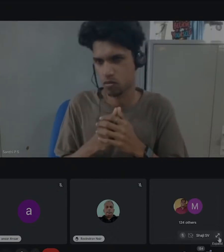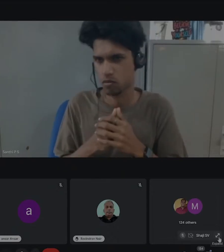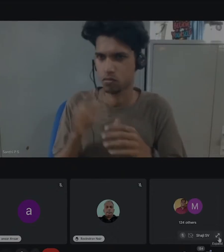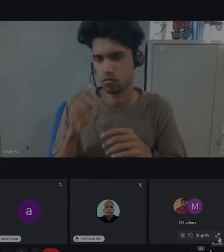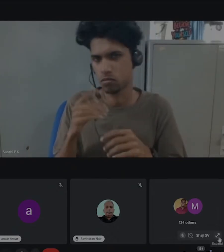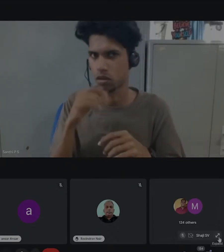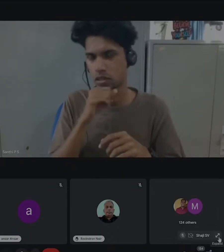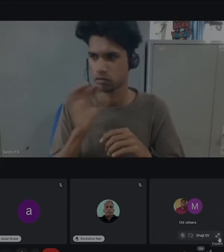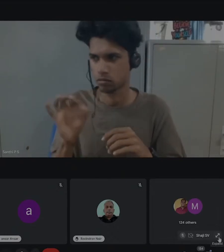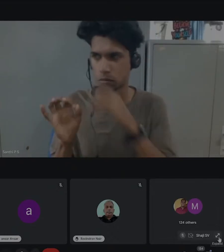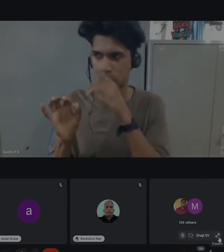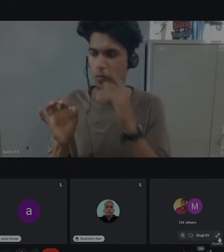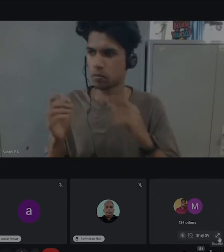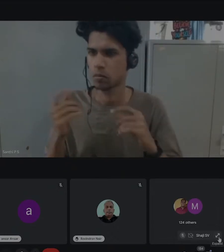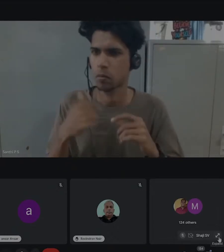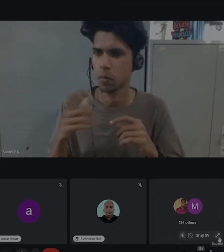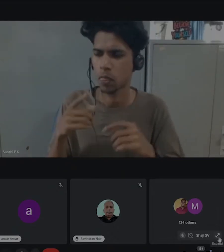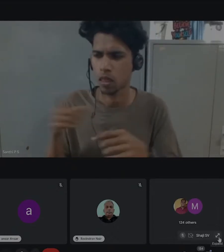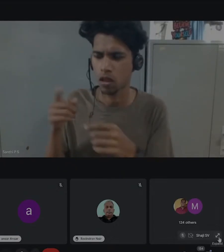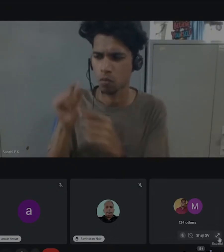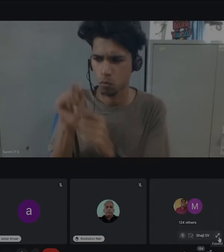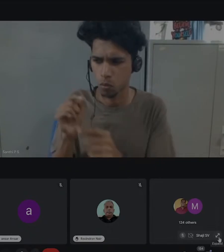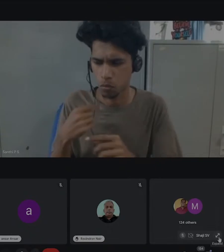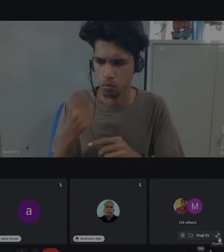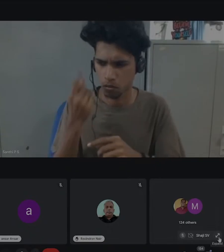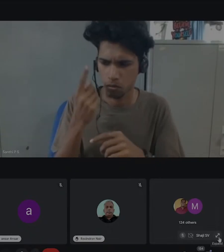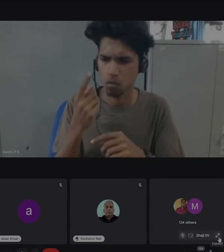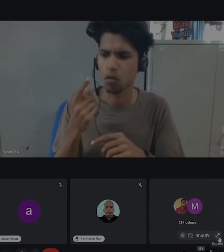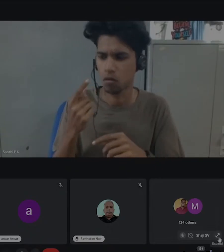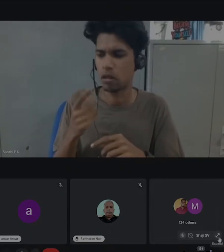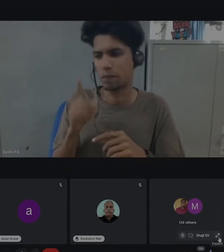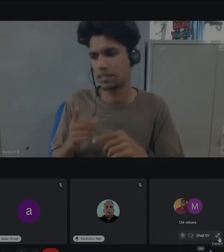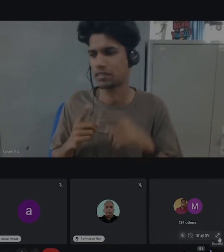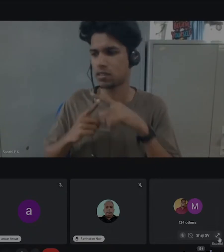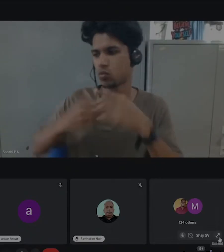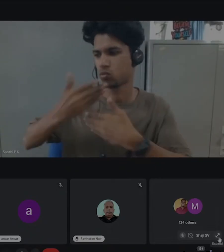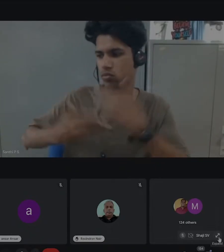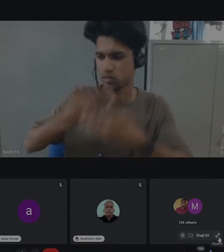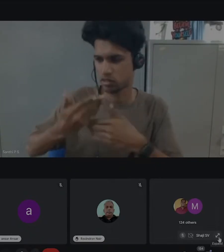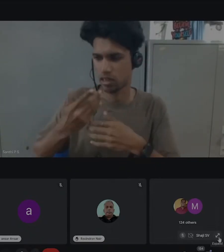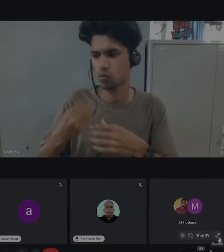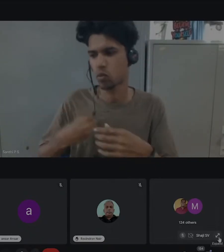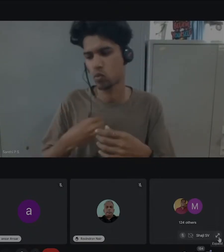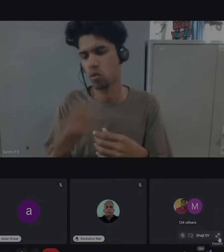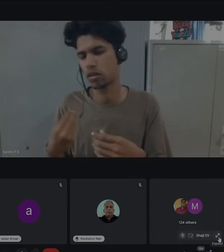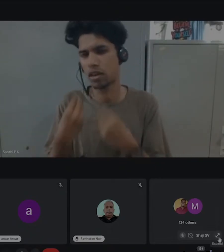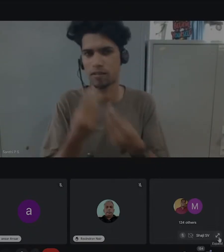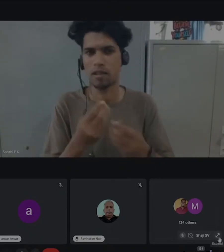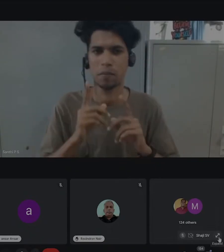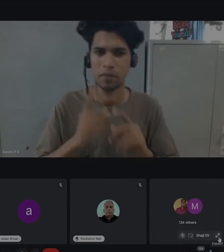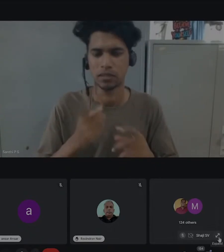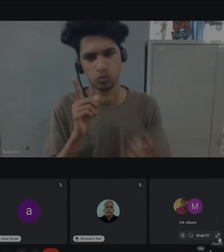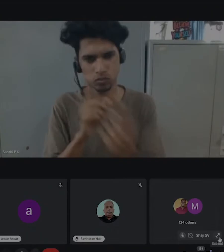അപ്പൊ എന്തായാലും ഇപ്പൊ ഈ പറഞ്ഞ കളെല്ലാം നമുക്ക് കാണിക്കേണ്ടതായ, ഒരു വിദഗ്ധനെ കാണിക്കേണ്ടതായ പ്രശ്നങ്ങളാണ്. കുഞ്ഞ് സംസാരിച്ച്